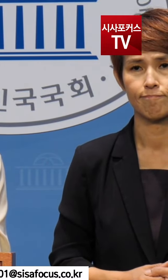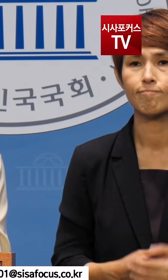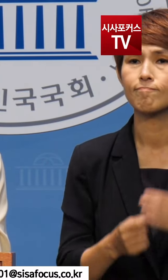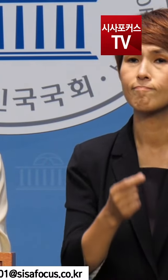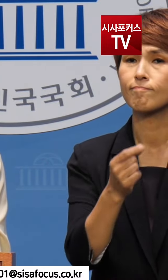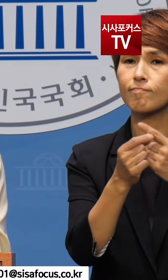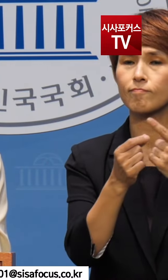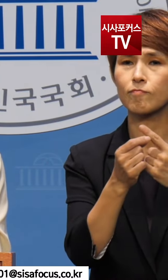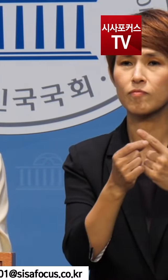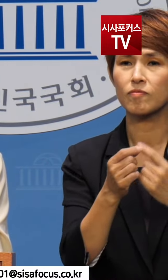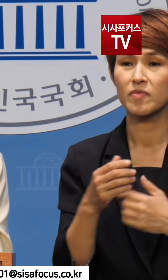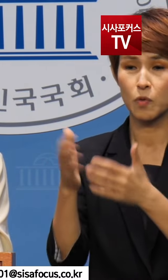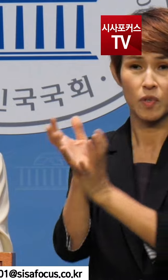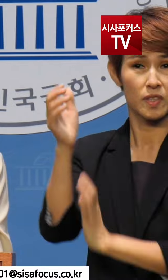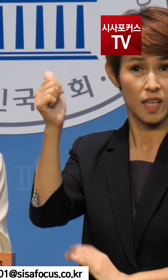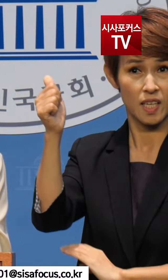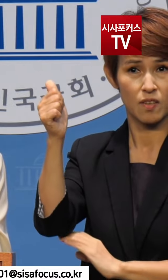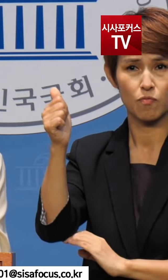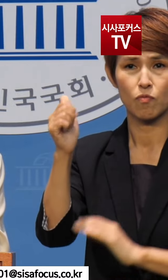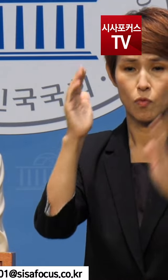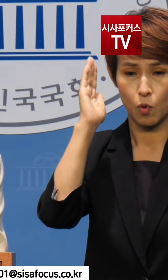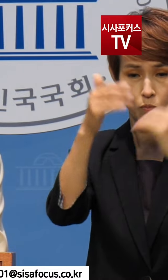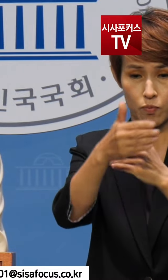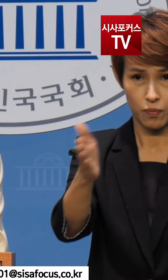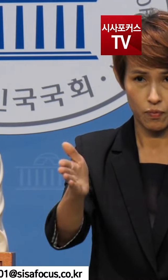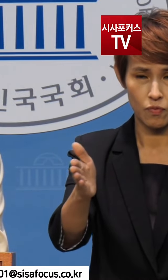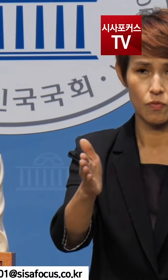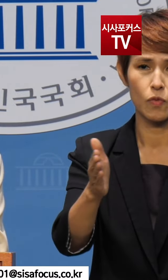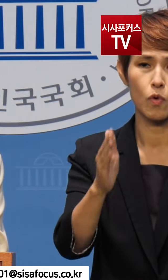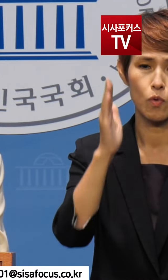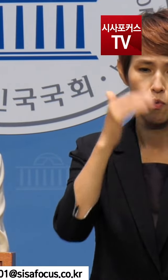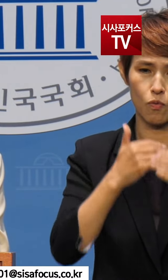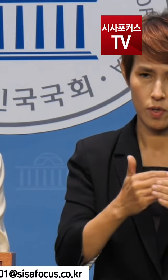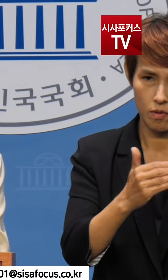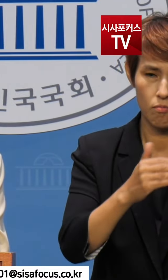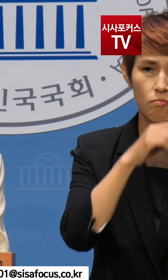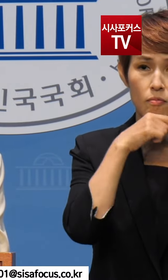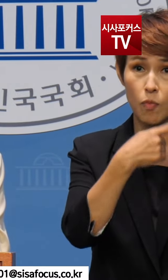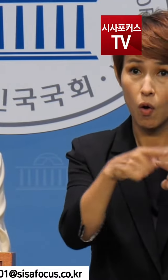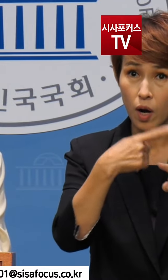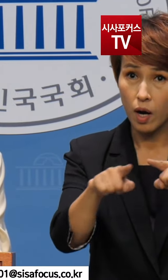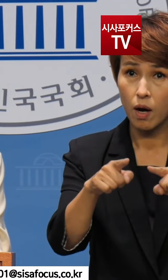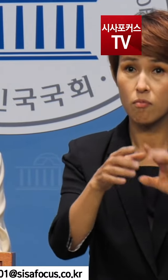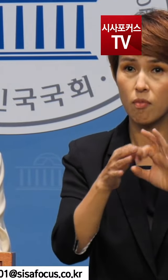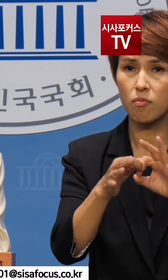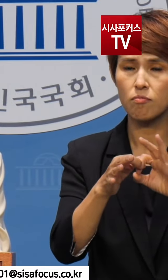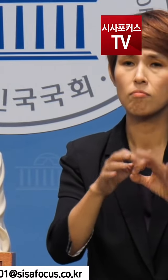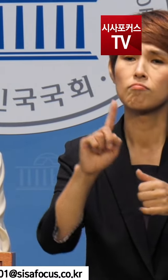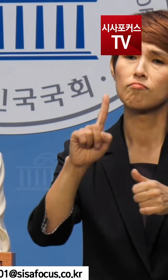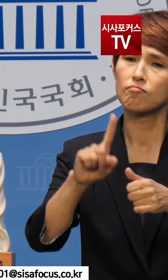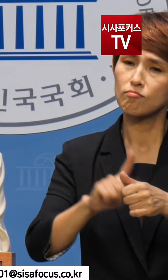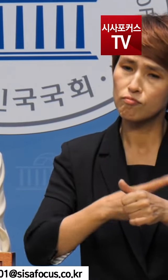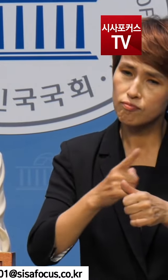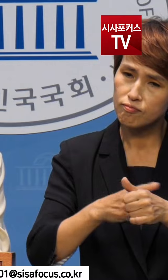여섯째, 제2원장은 학급 규모, 교육과정, 평가 문제를 그대로 두고 저절로